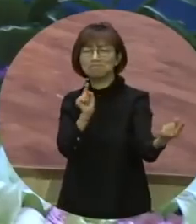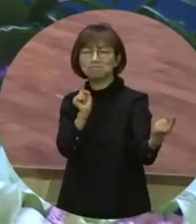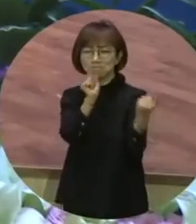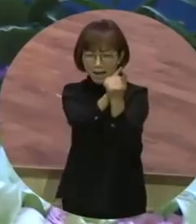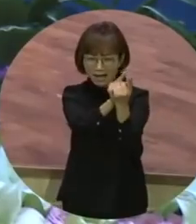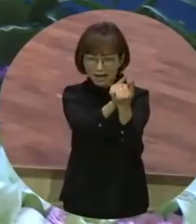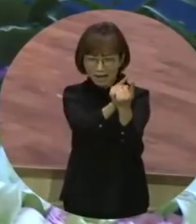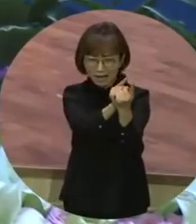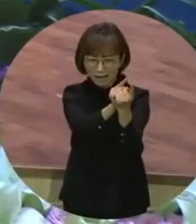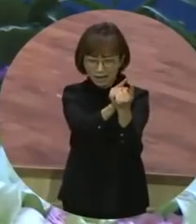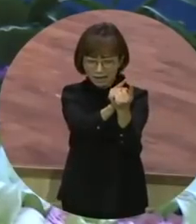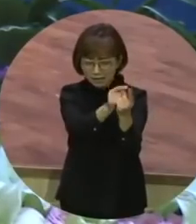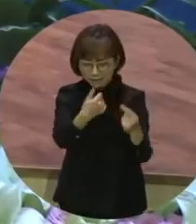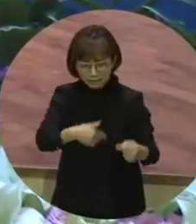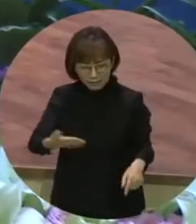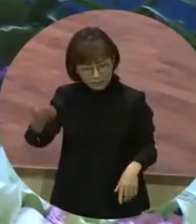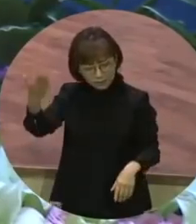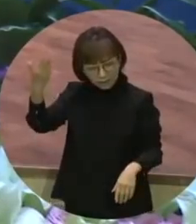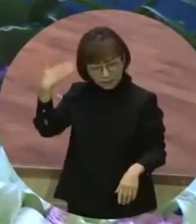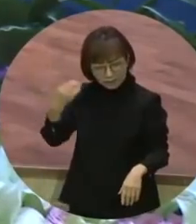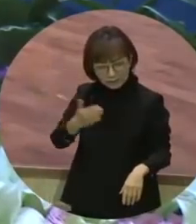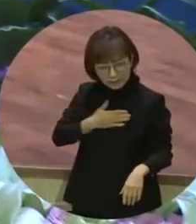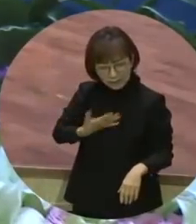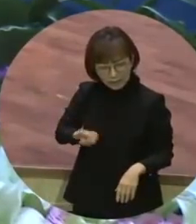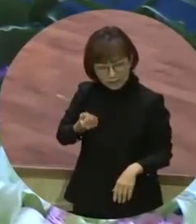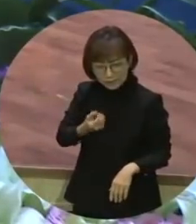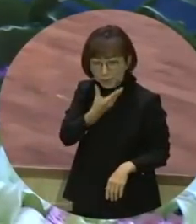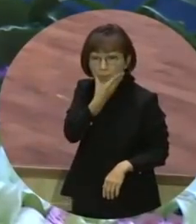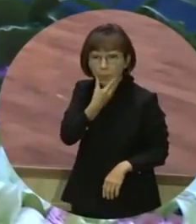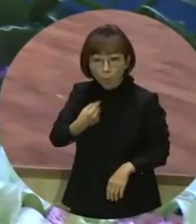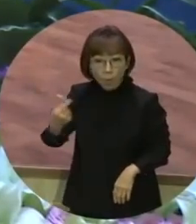자신의 이 삶 속에 뿌리 내려진 복음